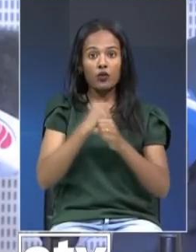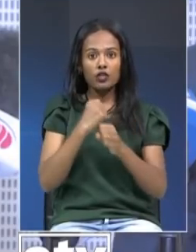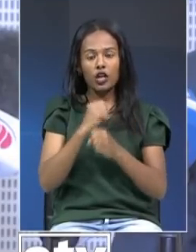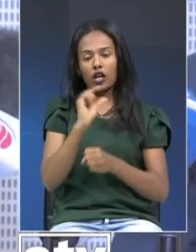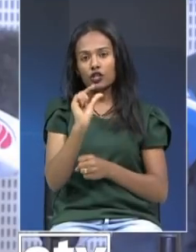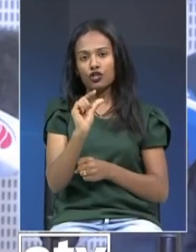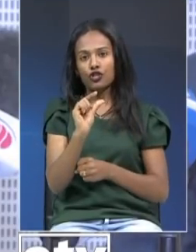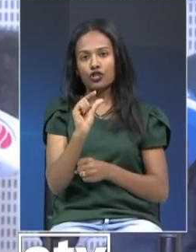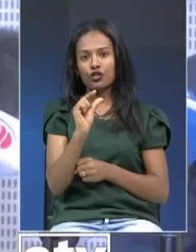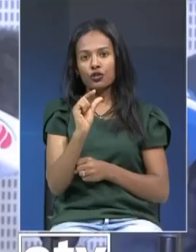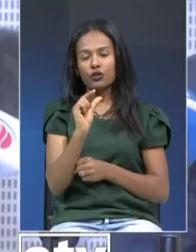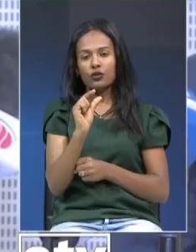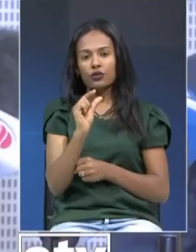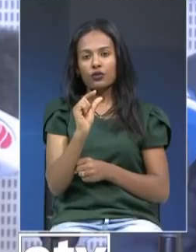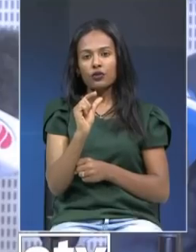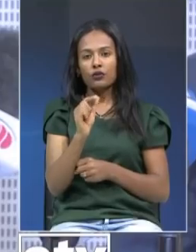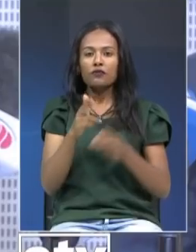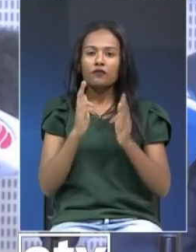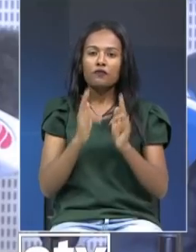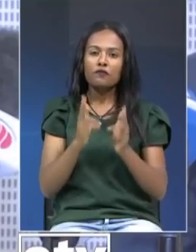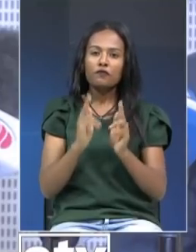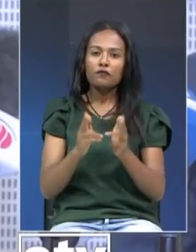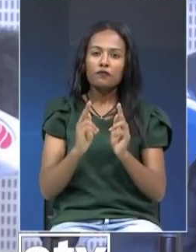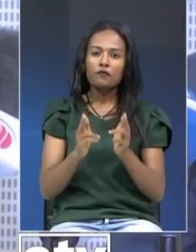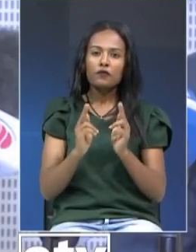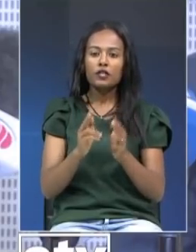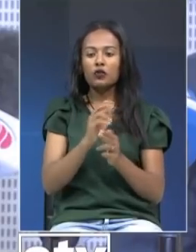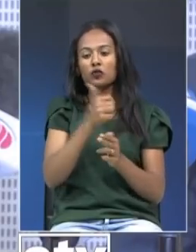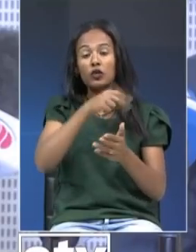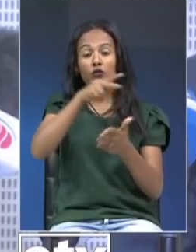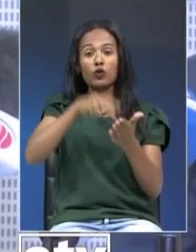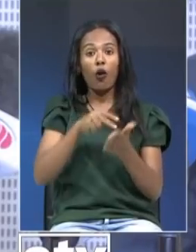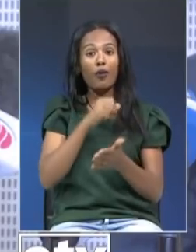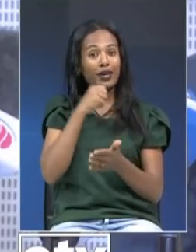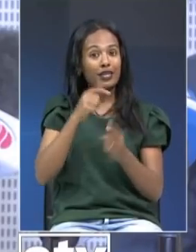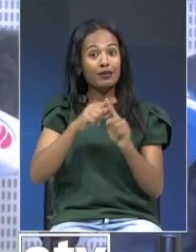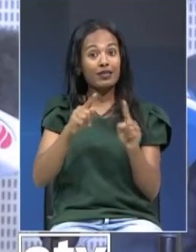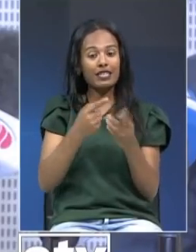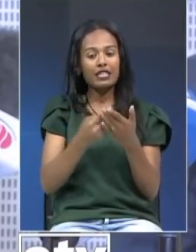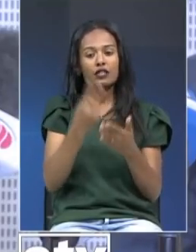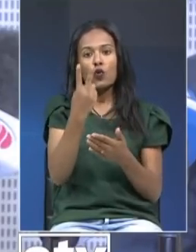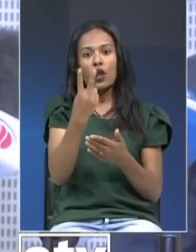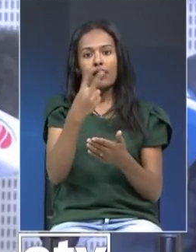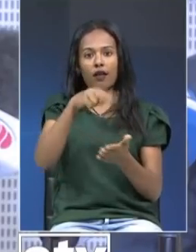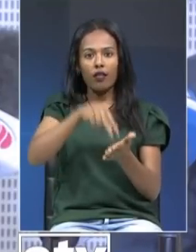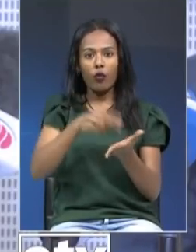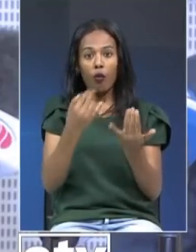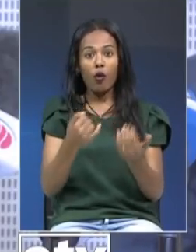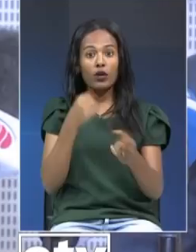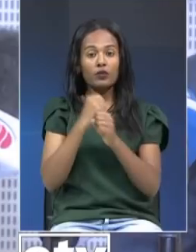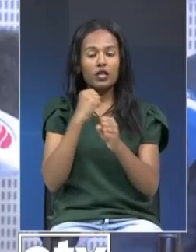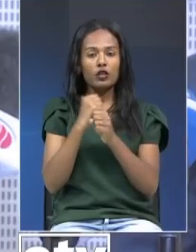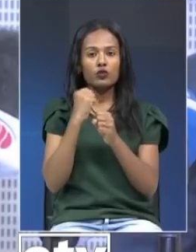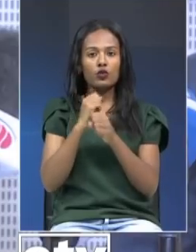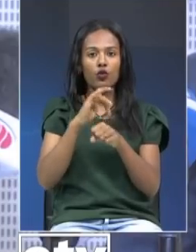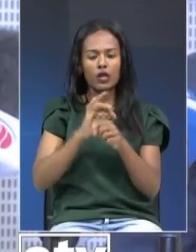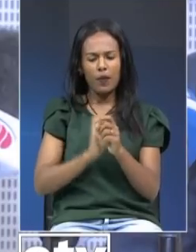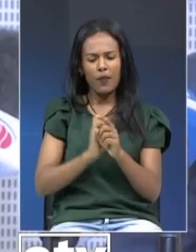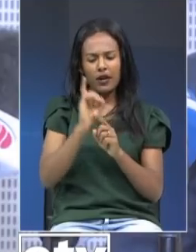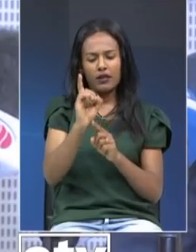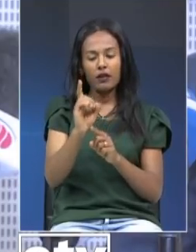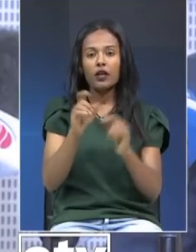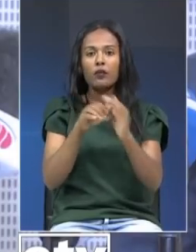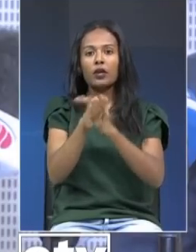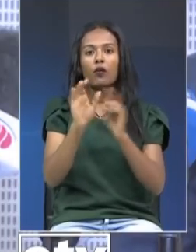ትንሽ ፍጥነቱ እንደ ሁለቱ ተቋም አይደለም፣ ግን እነዚህ ሁለቱ ተቋም በተለይ አሁን የምንሰራቸው ስራዎች ላይ በቀጥታ